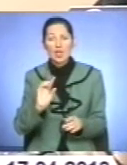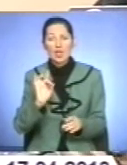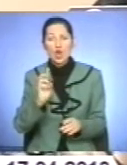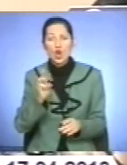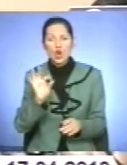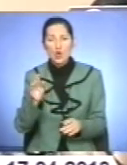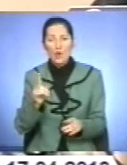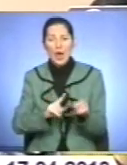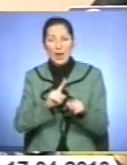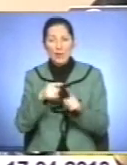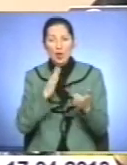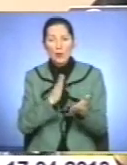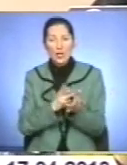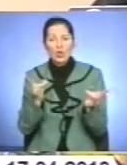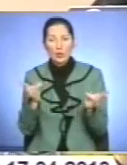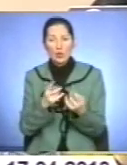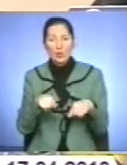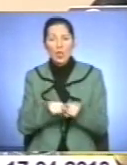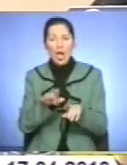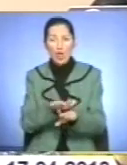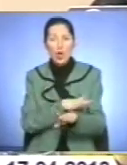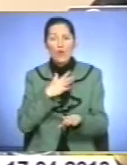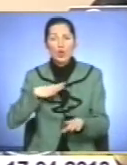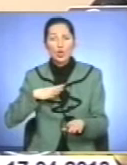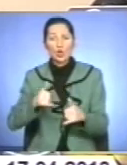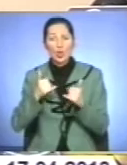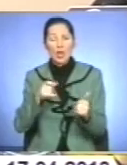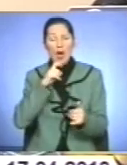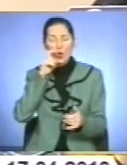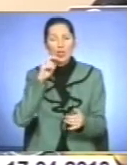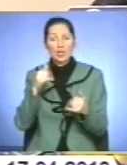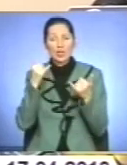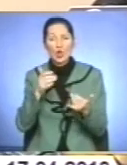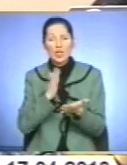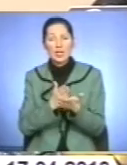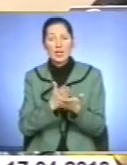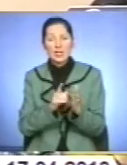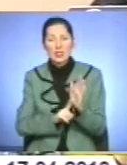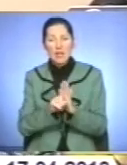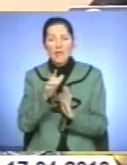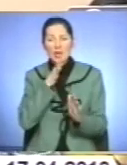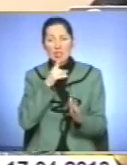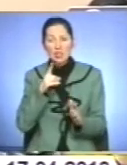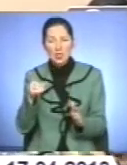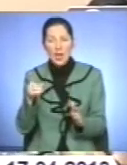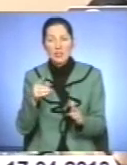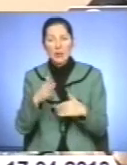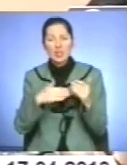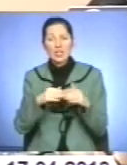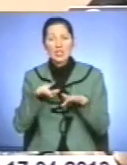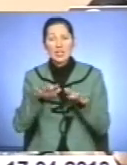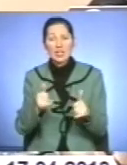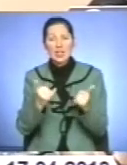є необхідною та довгоочікуваною для України. Сьогодні настав час практичних дій для створення належних